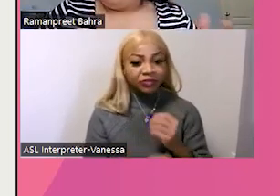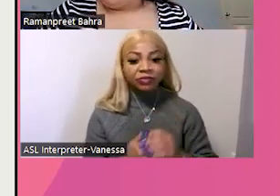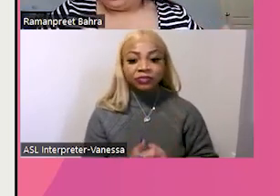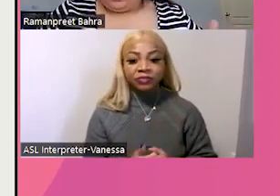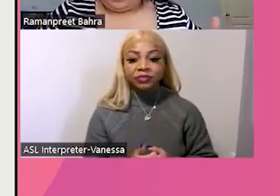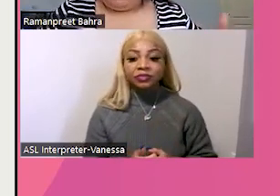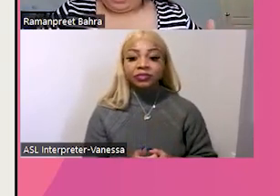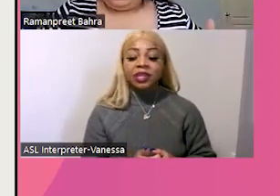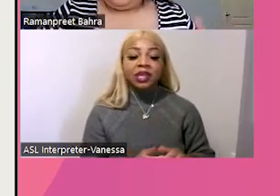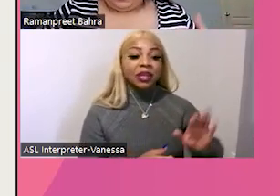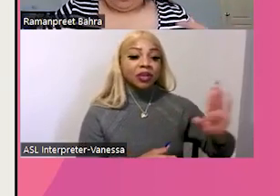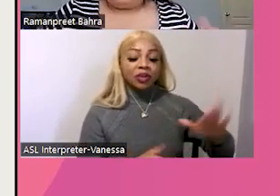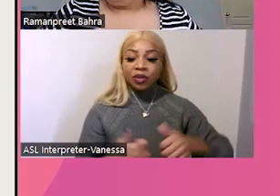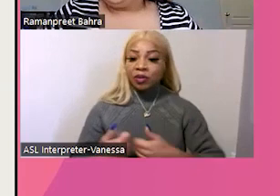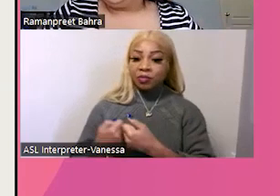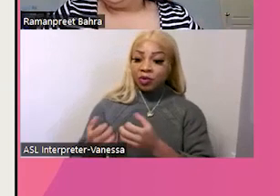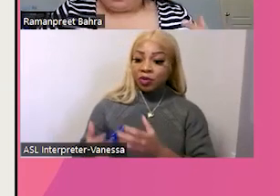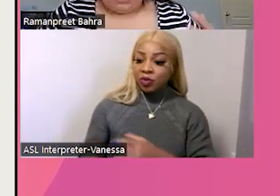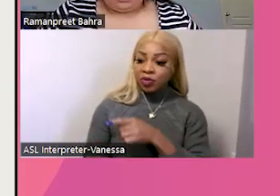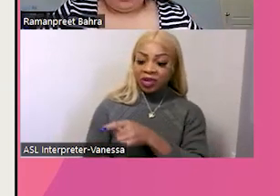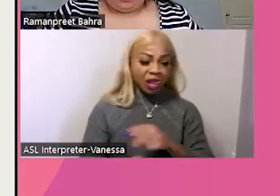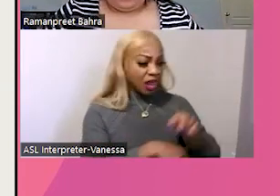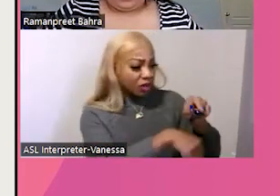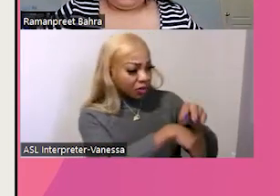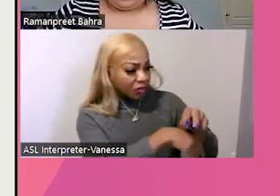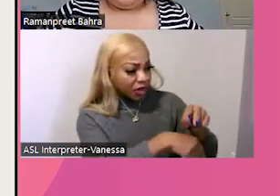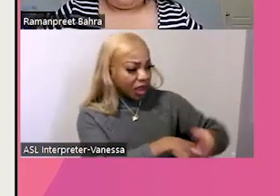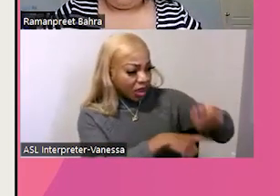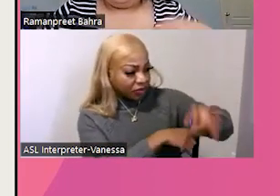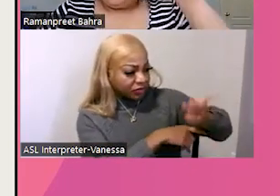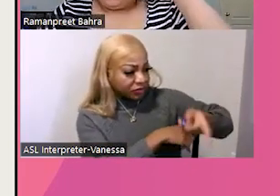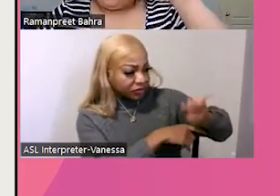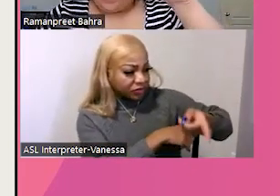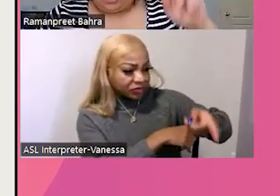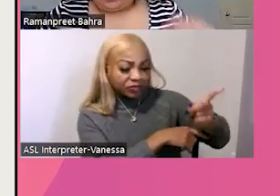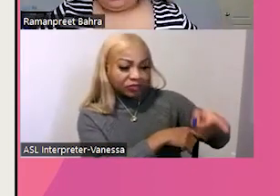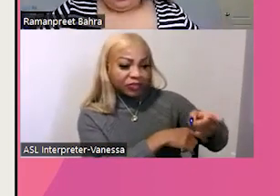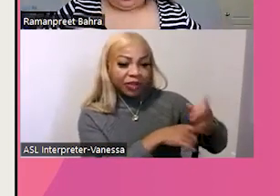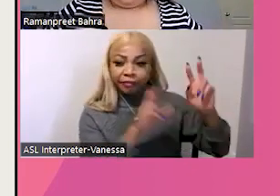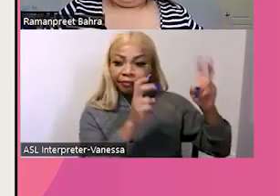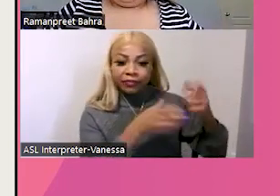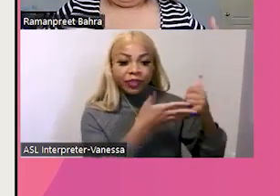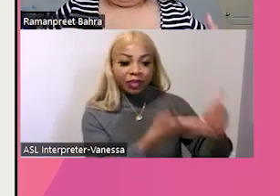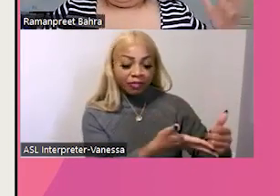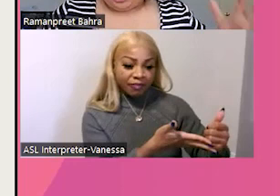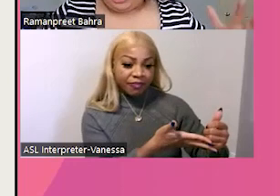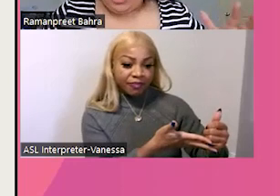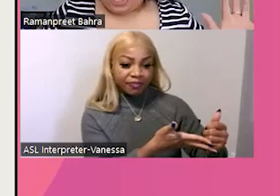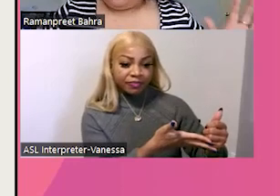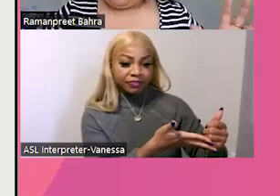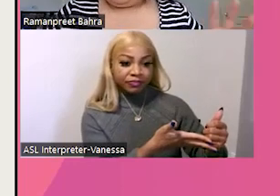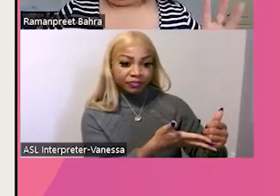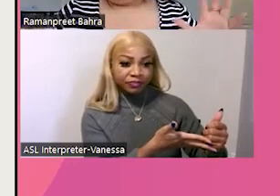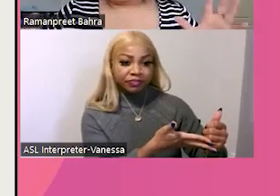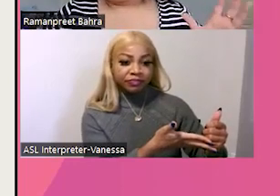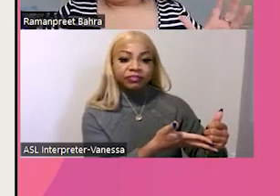immoral, donc et où le partenaire, comme Riley, a le droit de la surveiller et c'est perçu